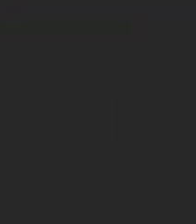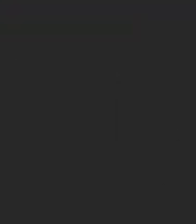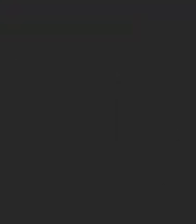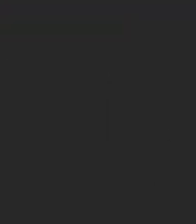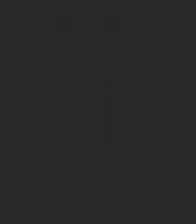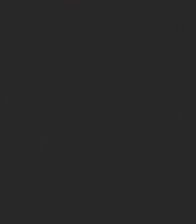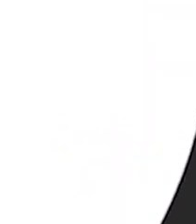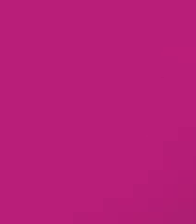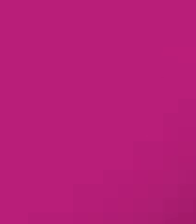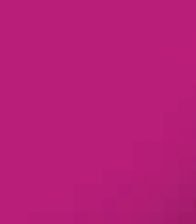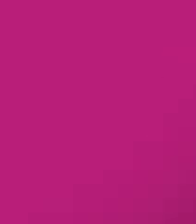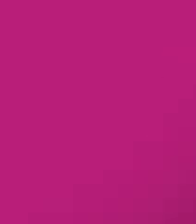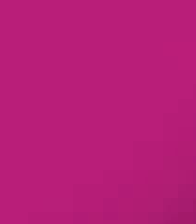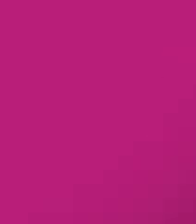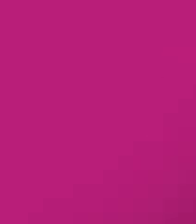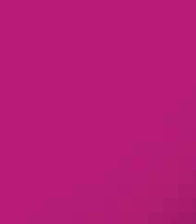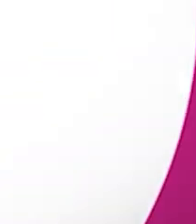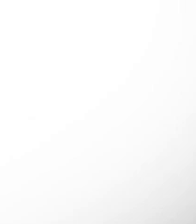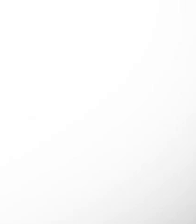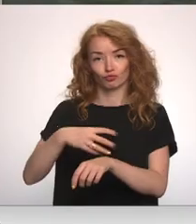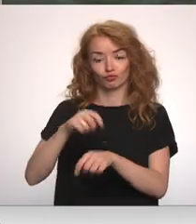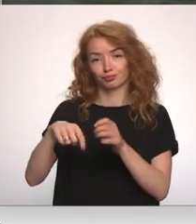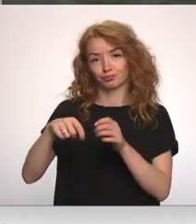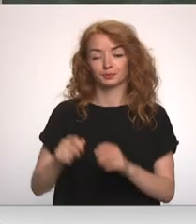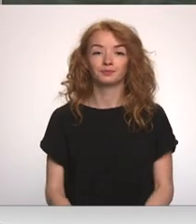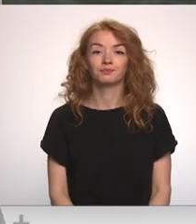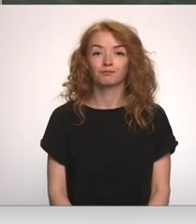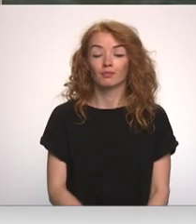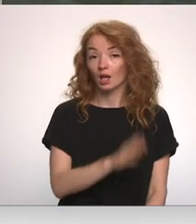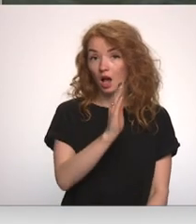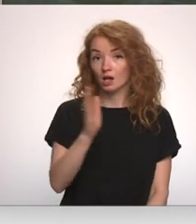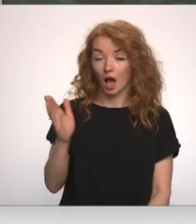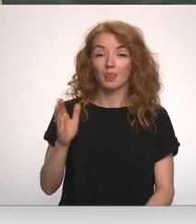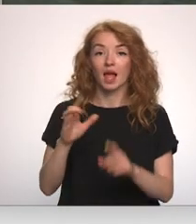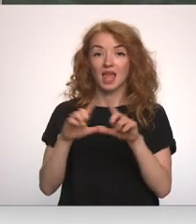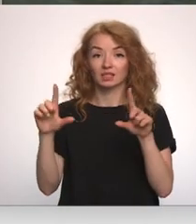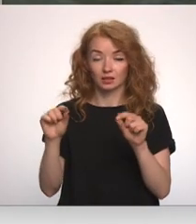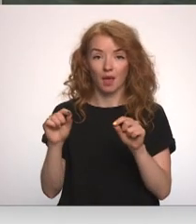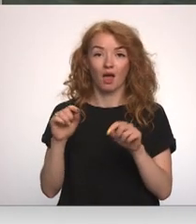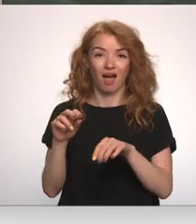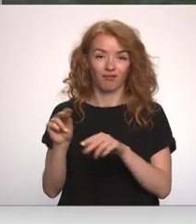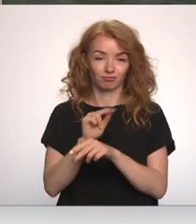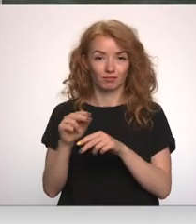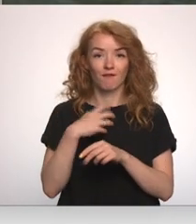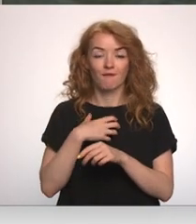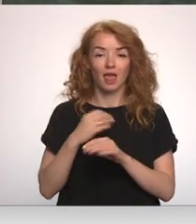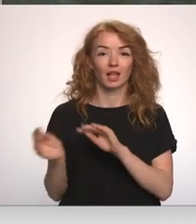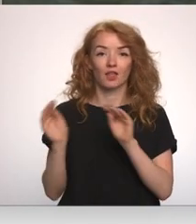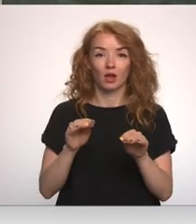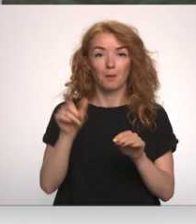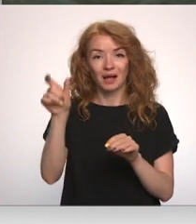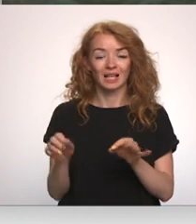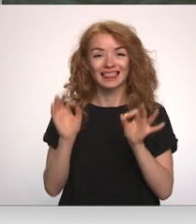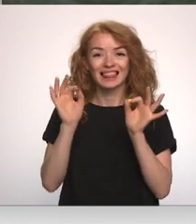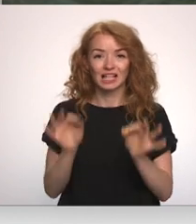Re! Viss ēters ir te! Katrā ārstniecības iestādē būtu jāievieš pacientu tiesību